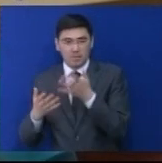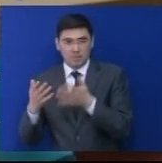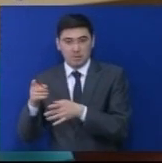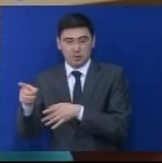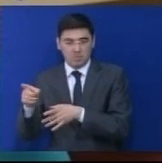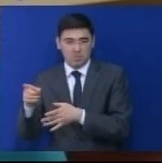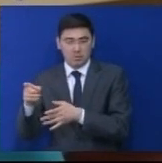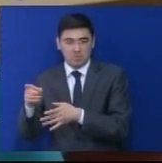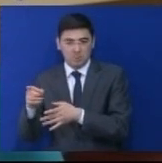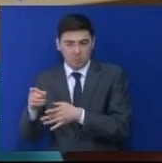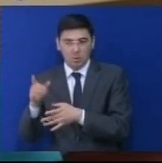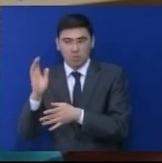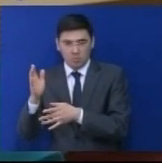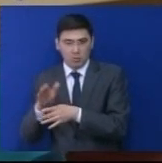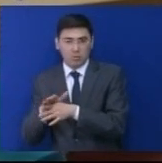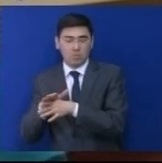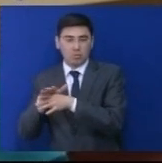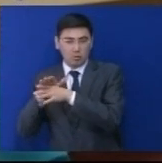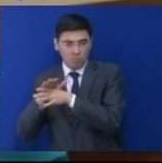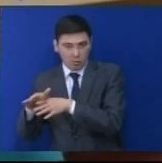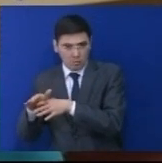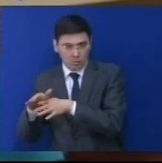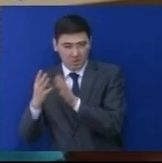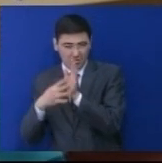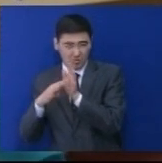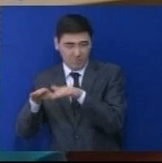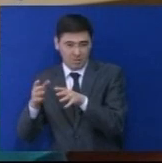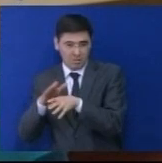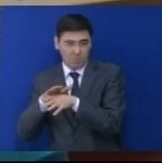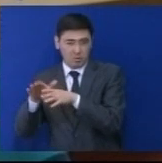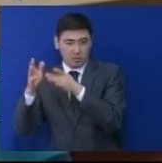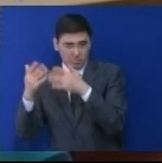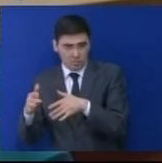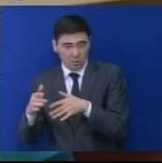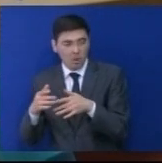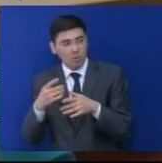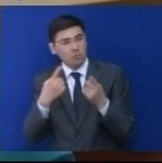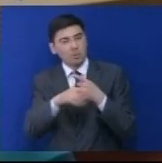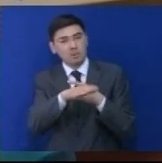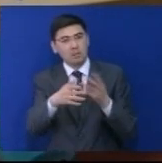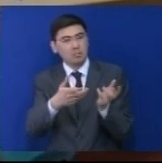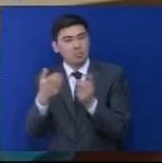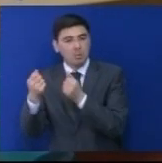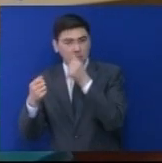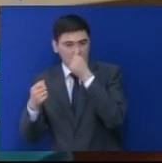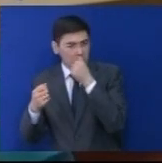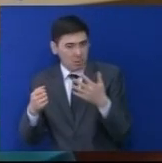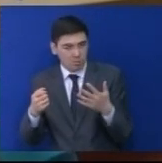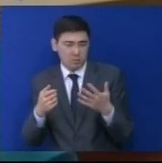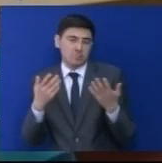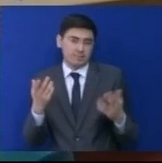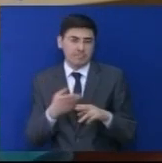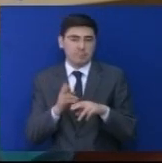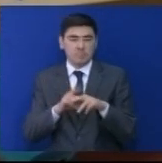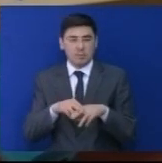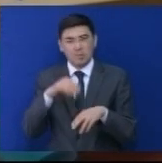будет уже сформировано. Если они набрали 90 детей, они уже не могут принять других детей. Поэтому убедительная